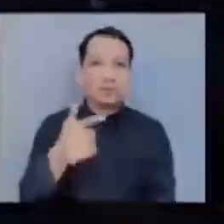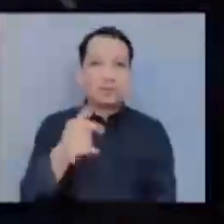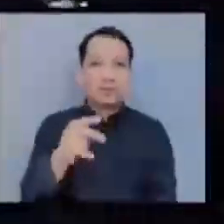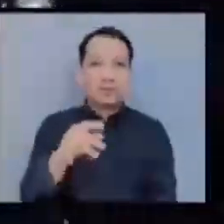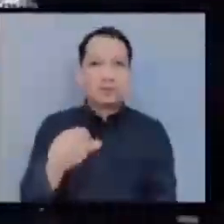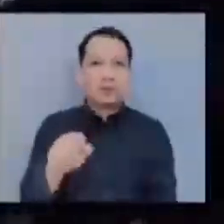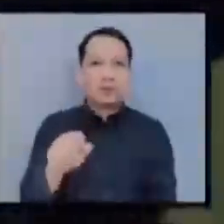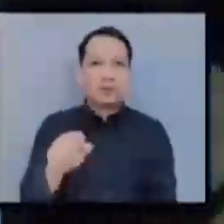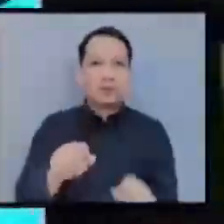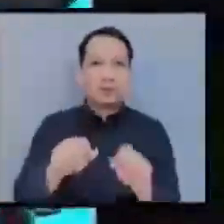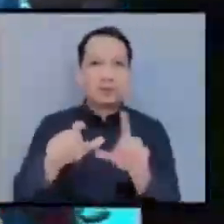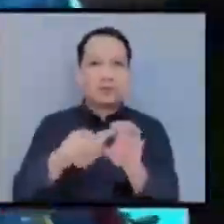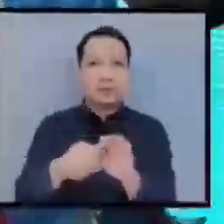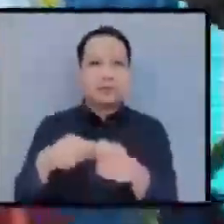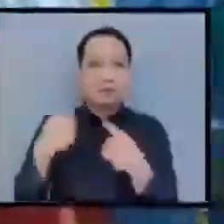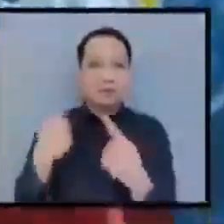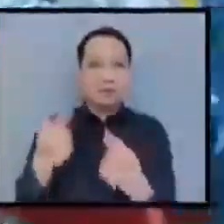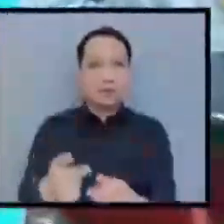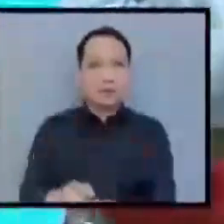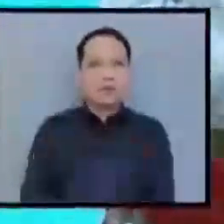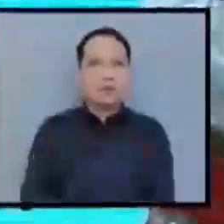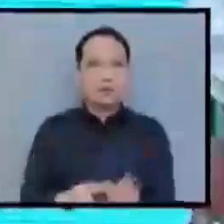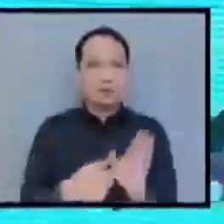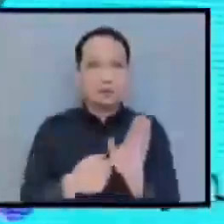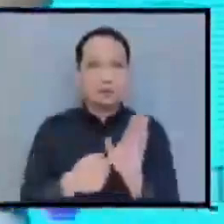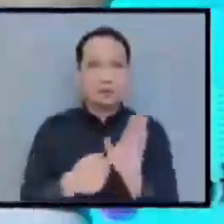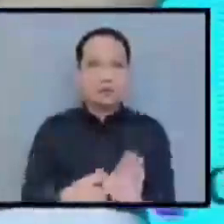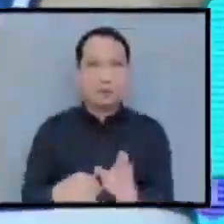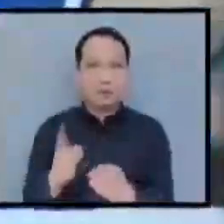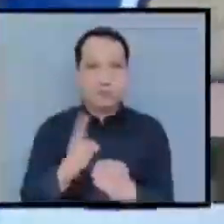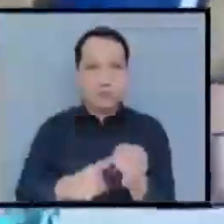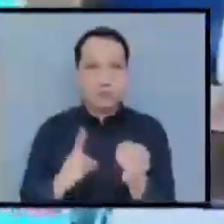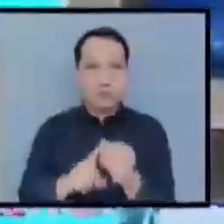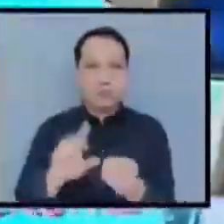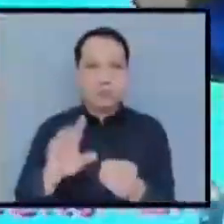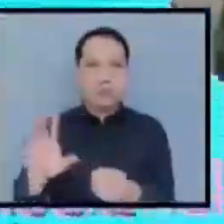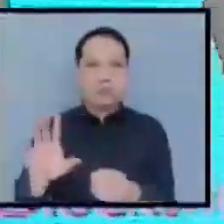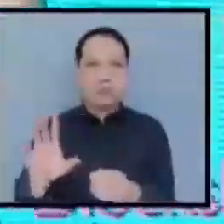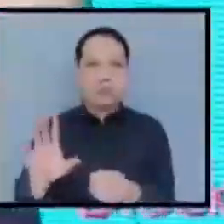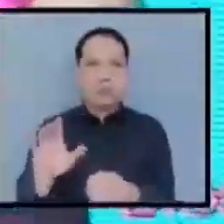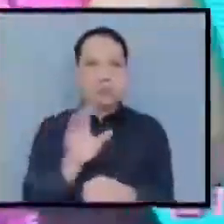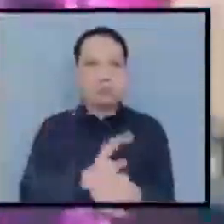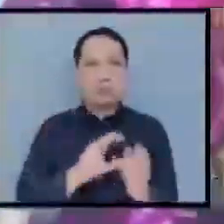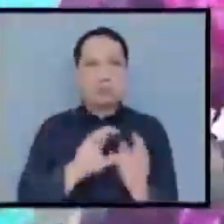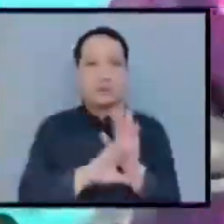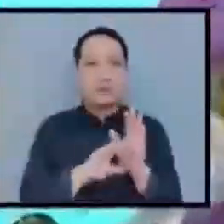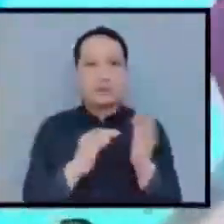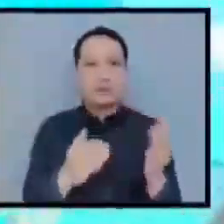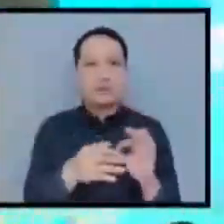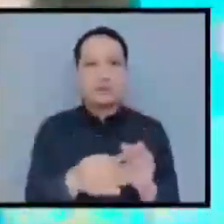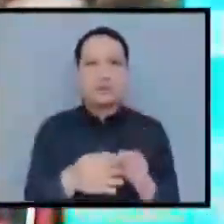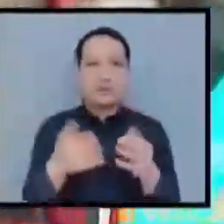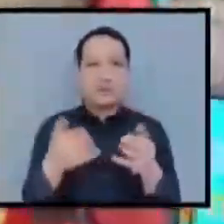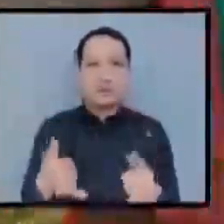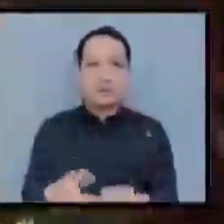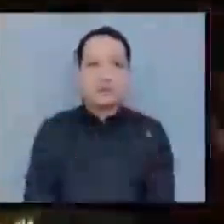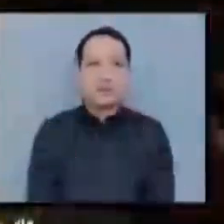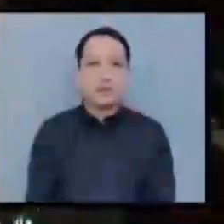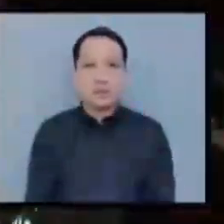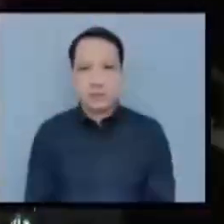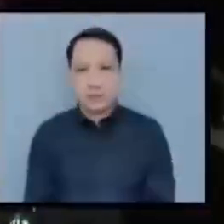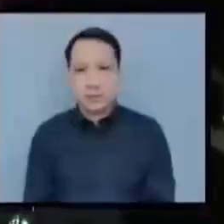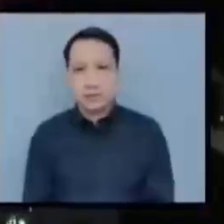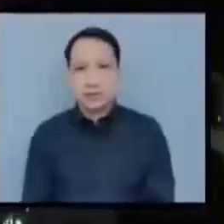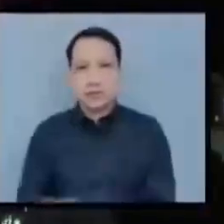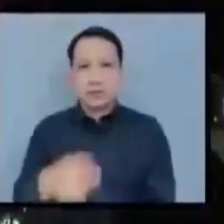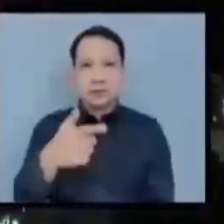launching nito kamakailan, ipinakilala dito ang kanilang mga character ng nasabing laro. As Genesis Universe is